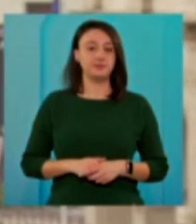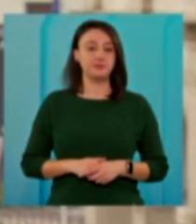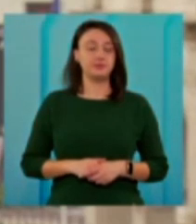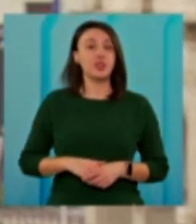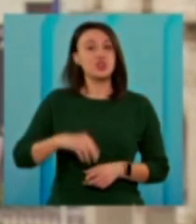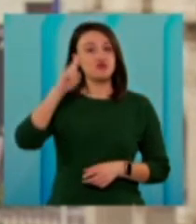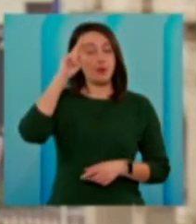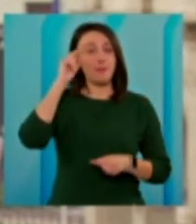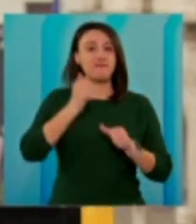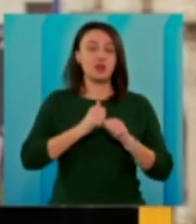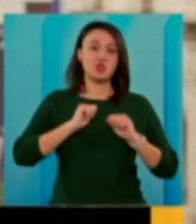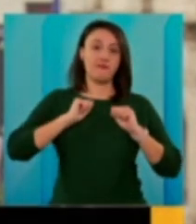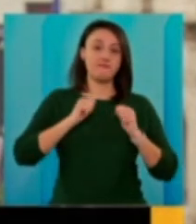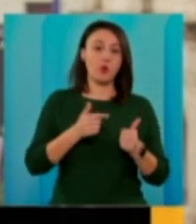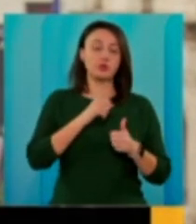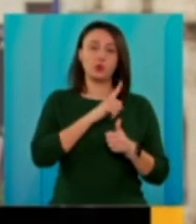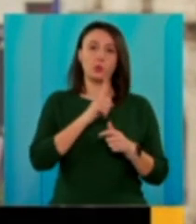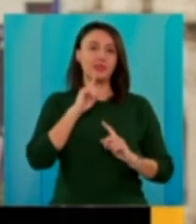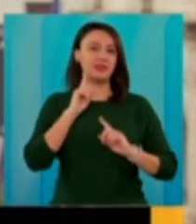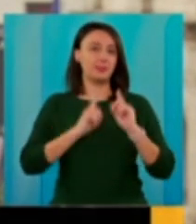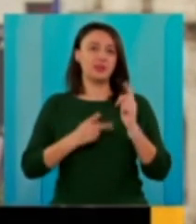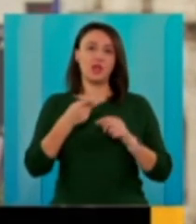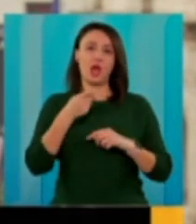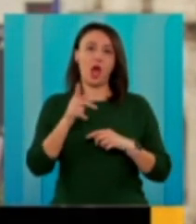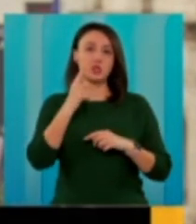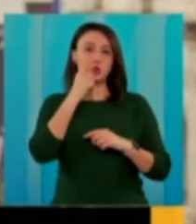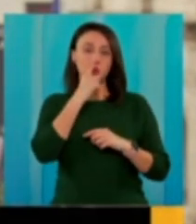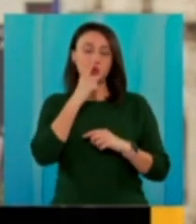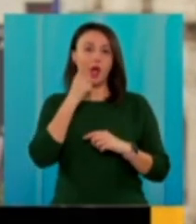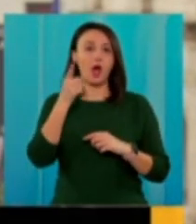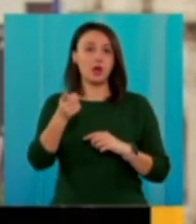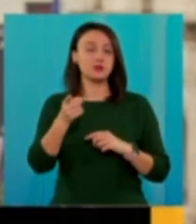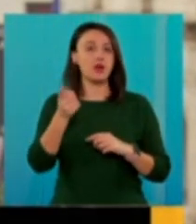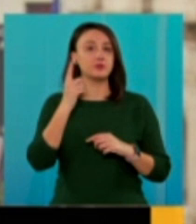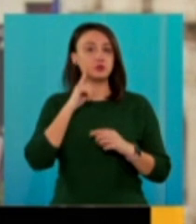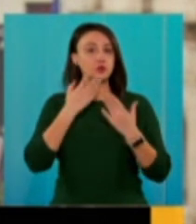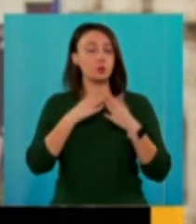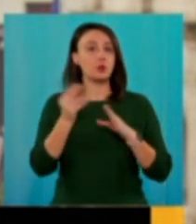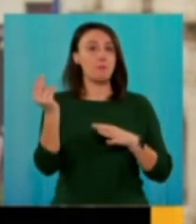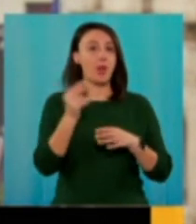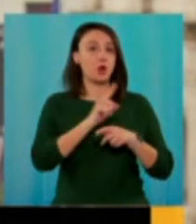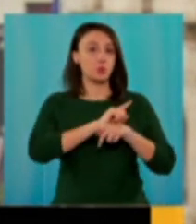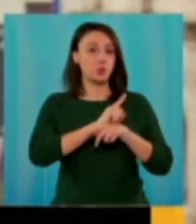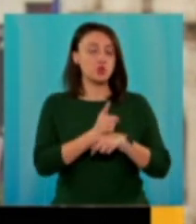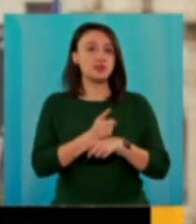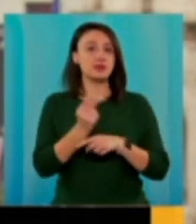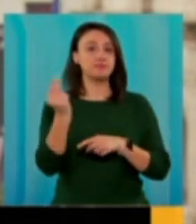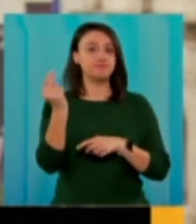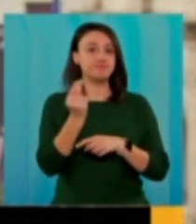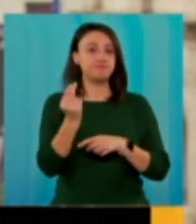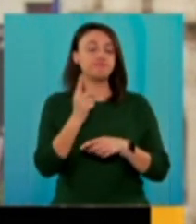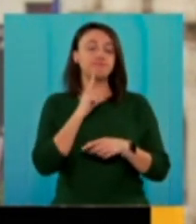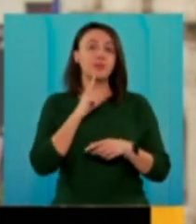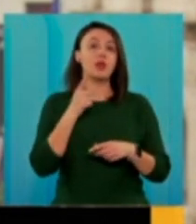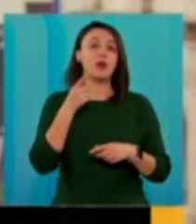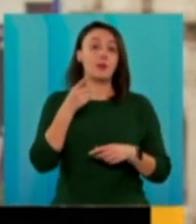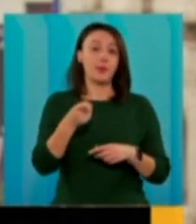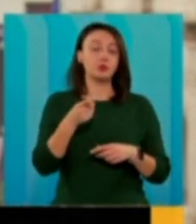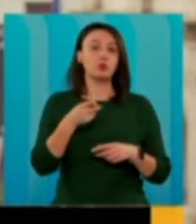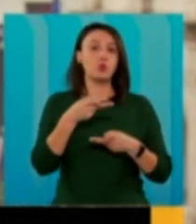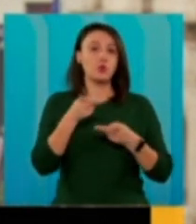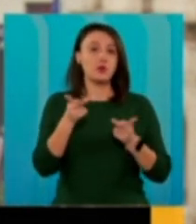Germania face eforturi pentru a nu depinde de cazul Rusiei în acest sens a fost declanșat un plan de urgență pentru gestionarea aprovizionării cu gaze